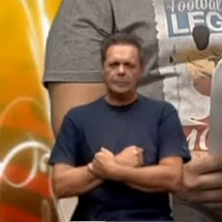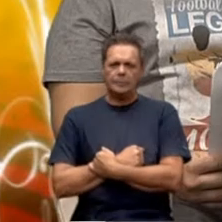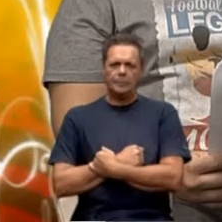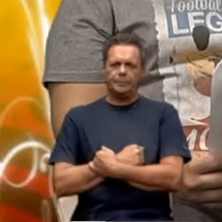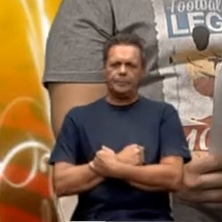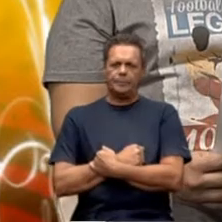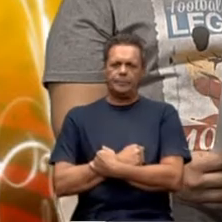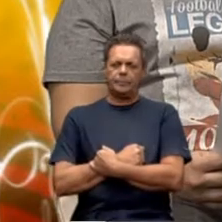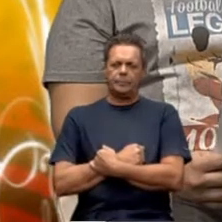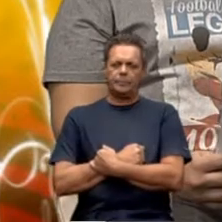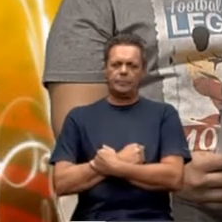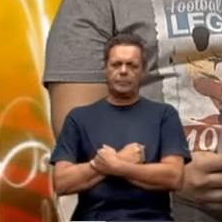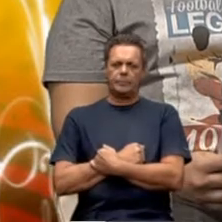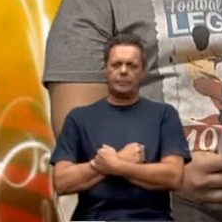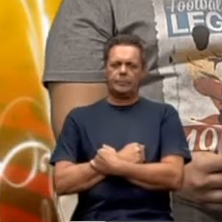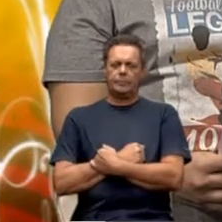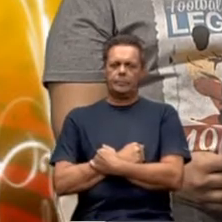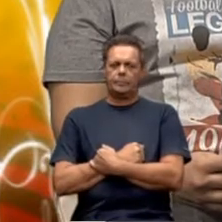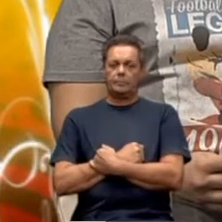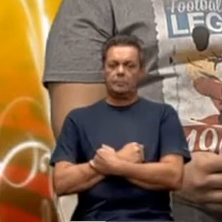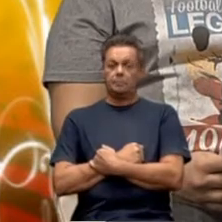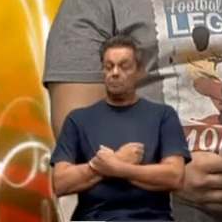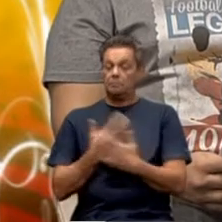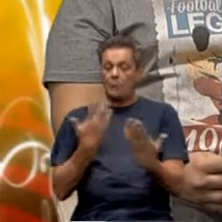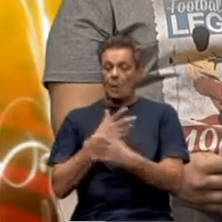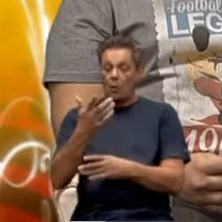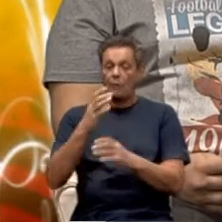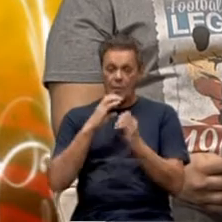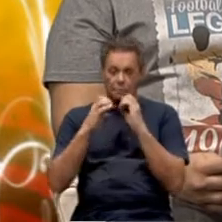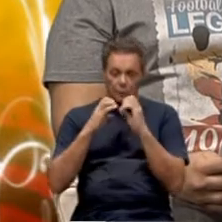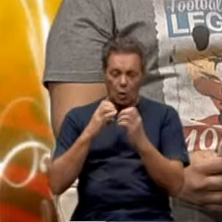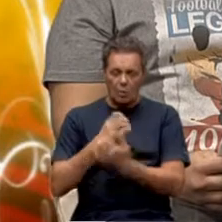Eto. Da. Kako vi komunicirate?